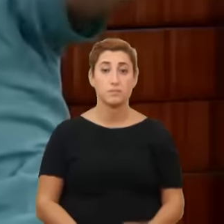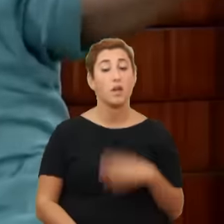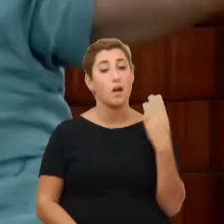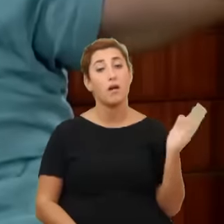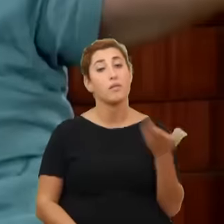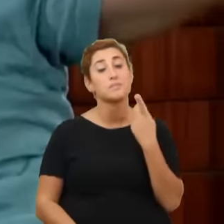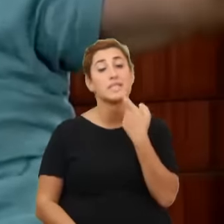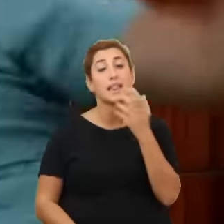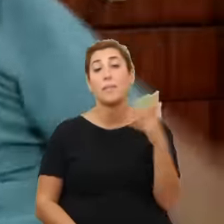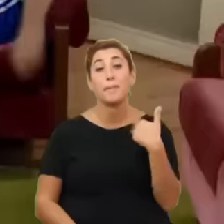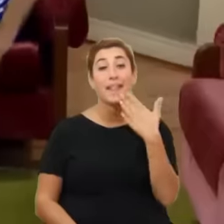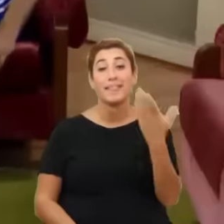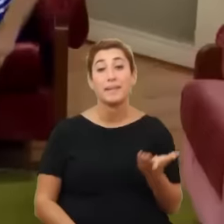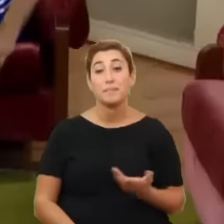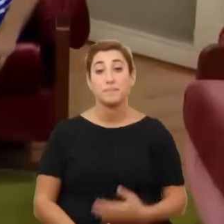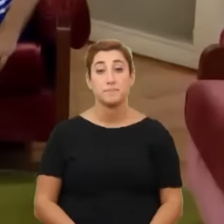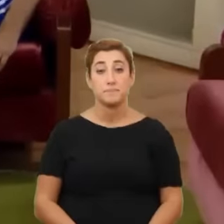Ay, bir şey demiyorum, ne diyeyim yani.